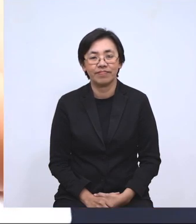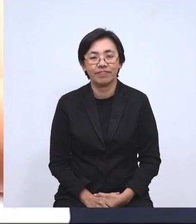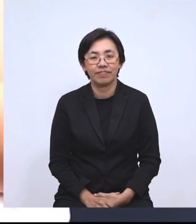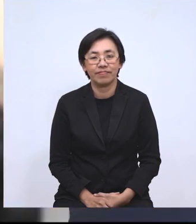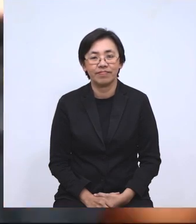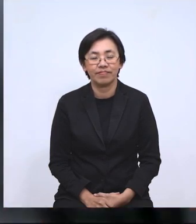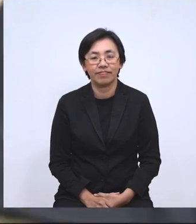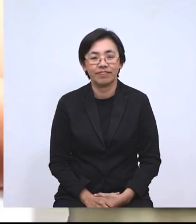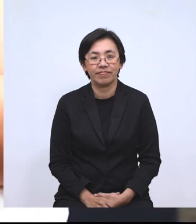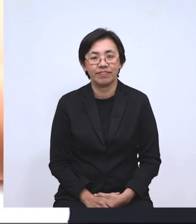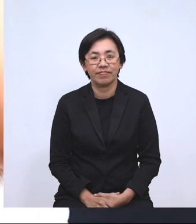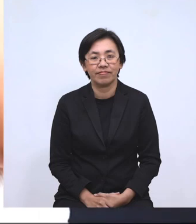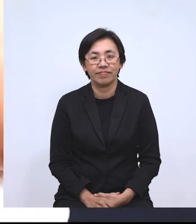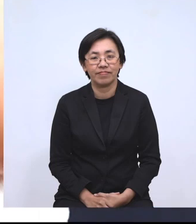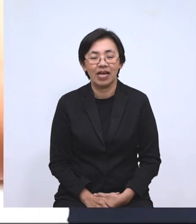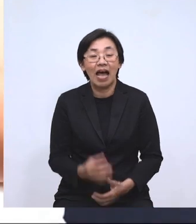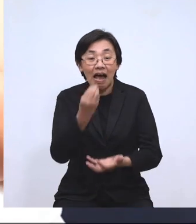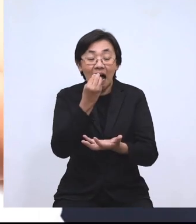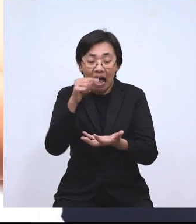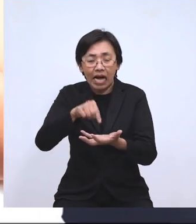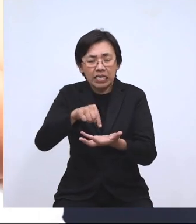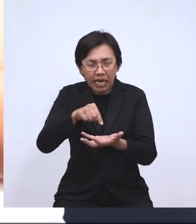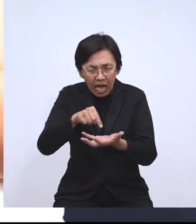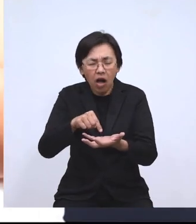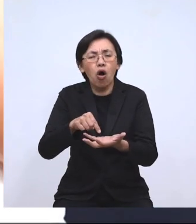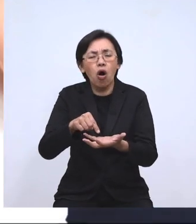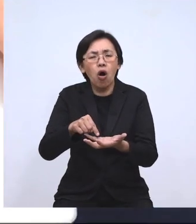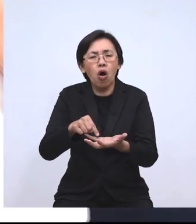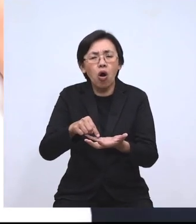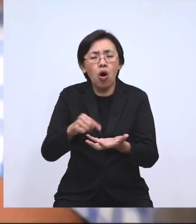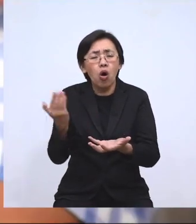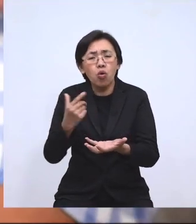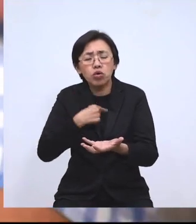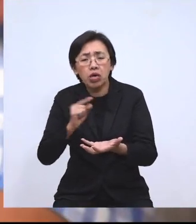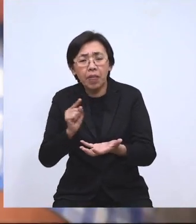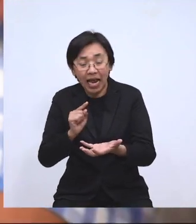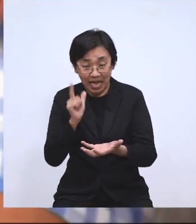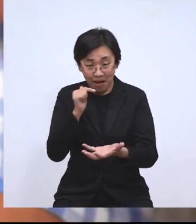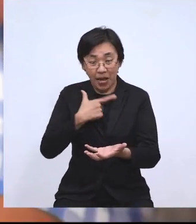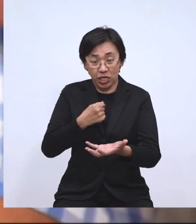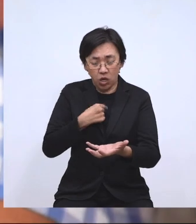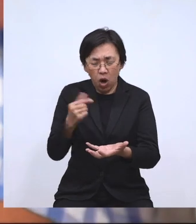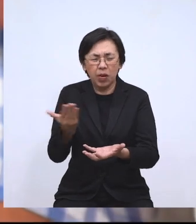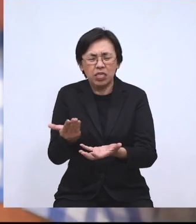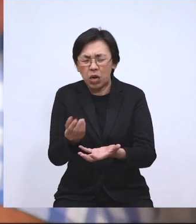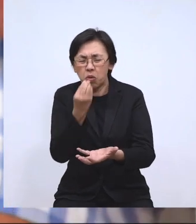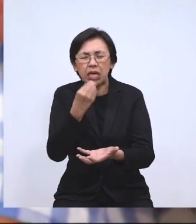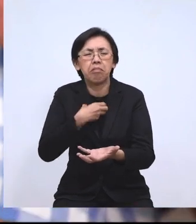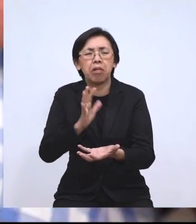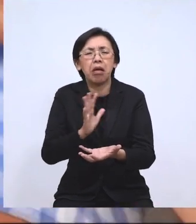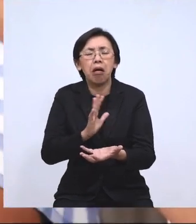ที่เราจะใช้ฝึกนะคะเลือกของที่น้องชอบ เ พราะว่าถ้าแม่ชอบแต่น้องไม่อยากไม่อยาก